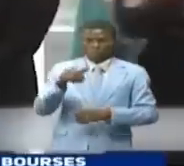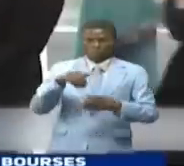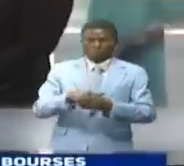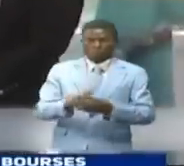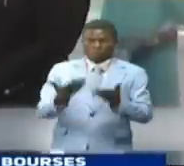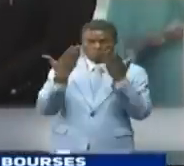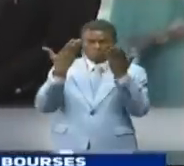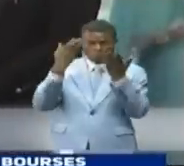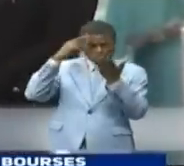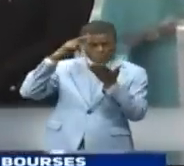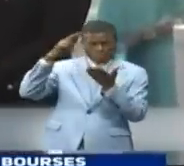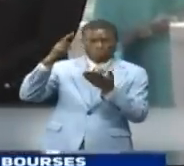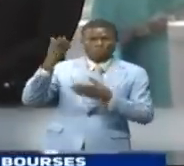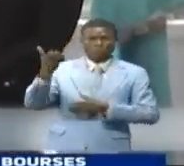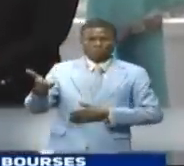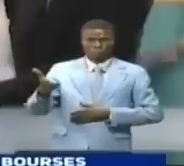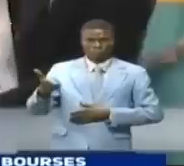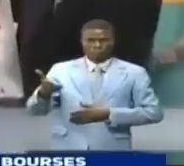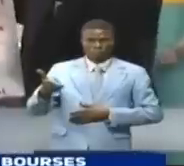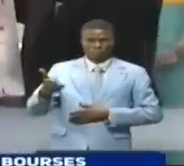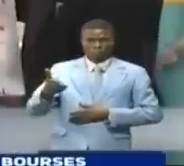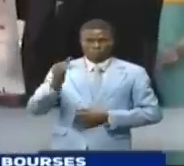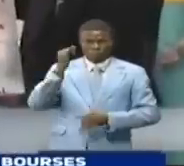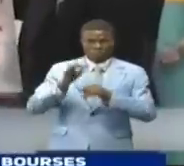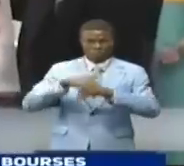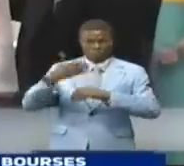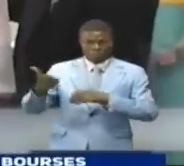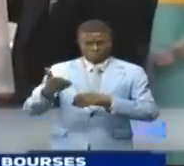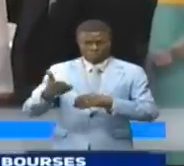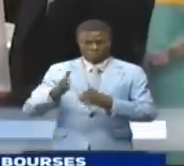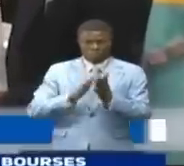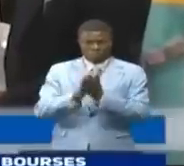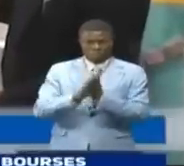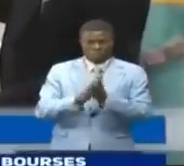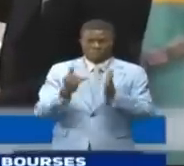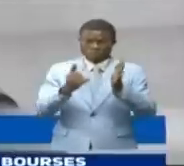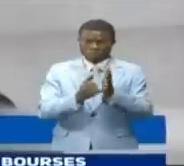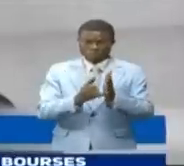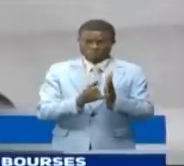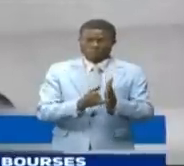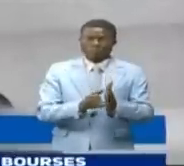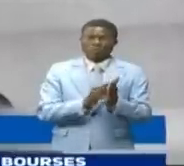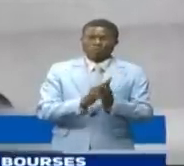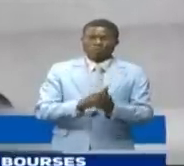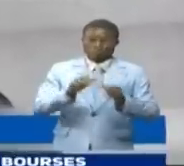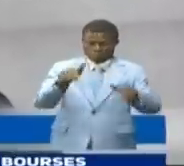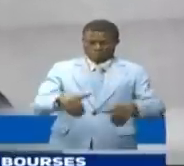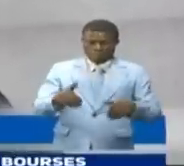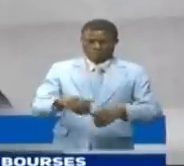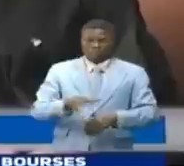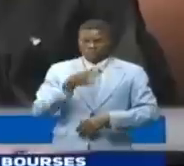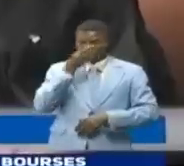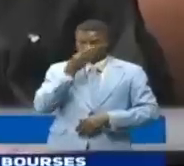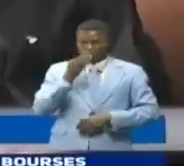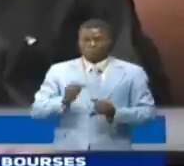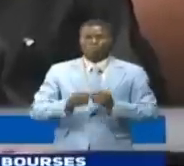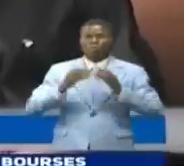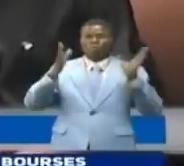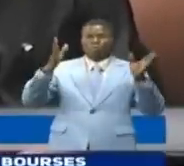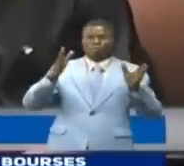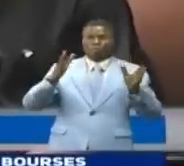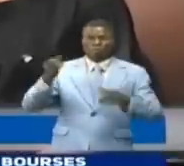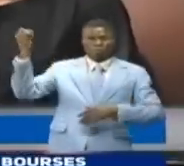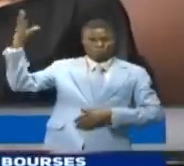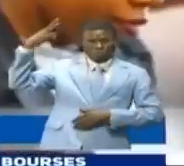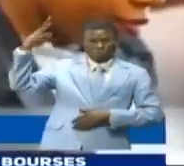de leur cycle universitaire. Si après sont concernés par cette bourse, l'agronomie, le pétrole, le gaz, la